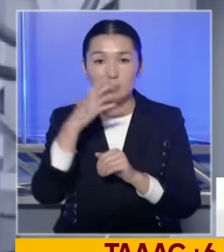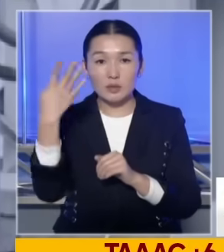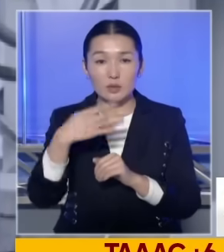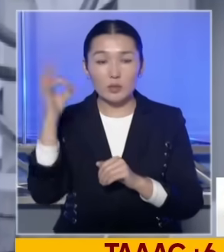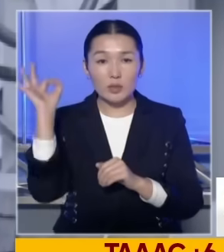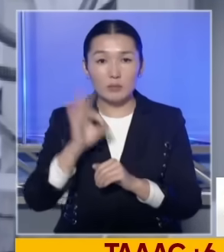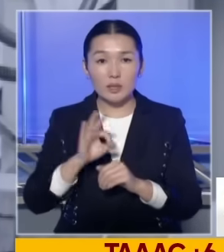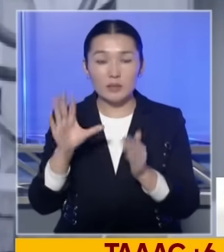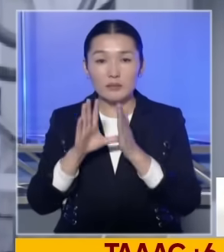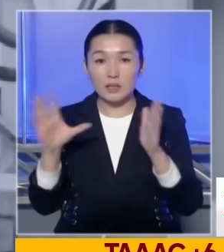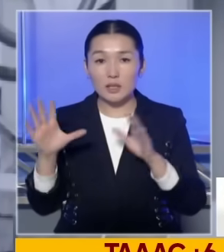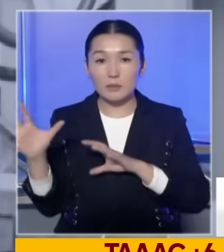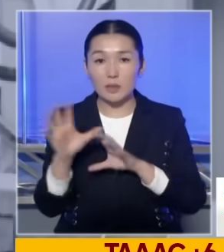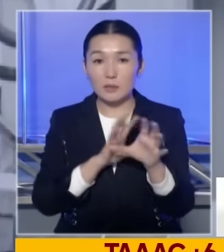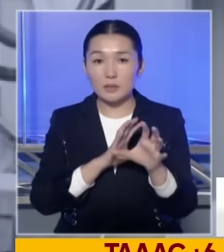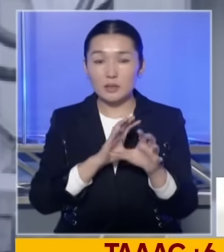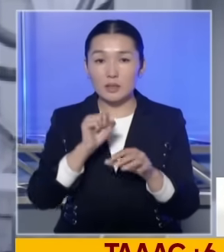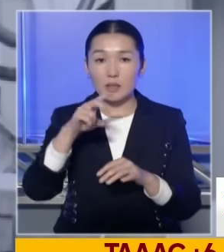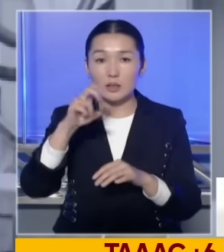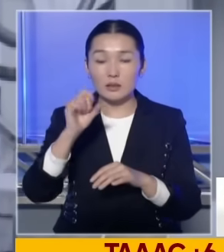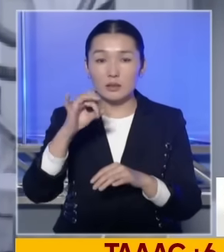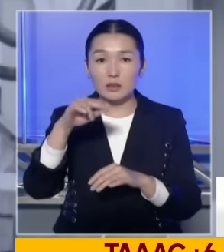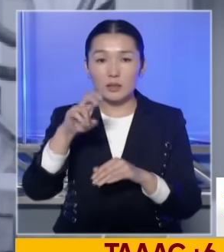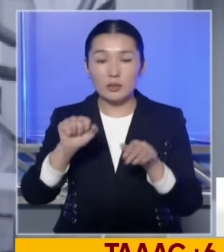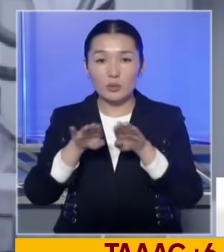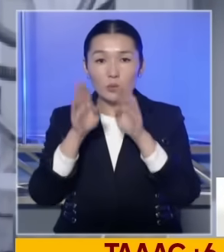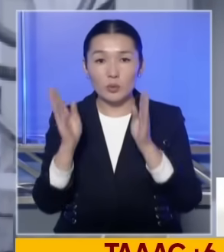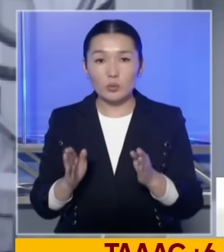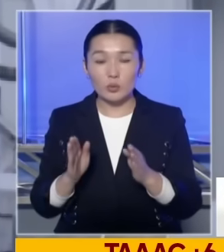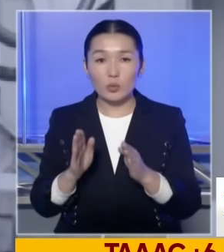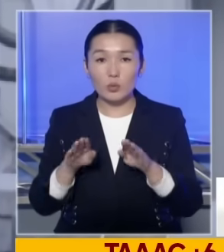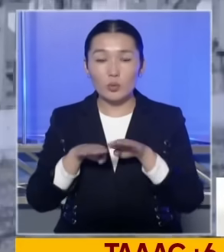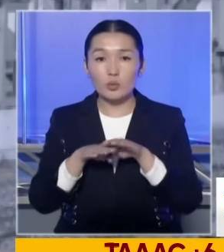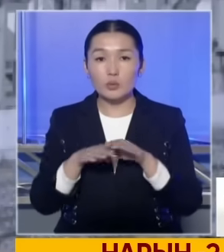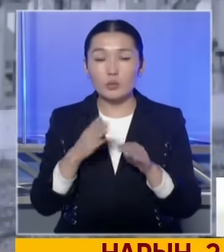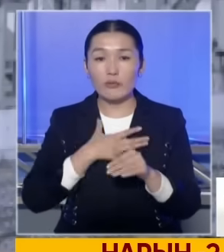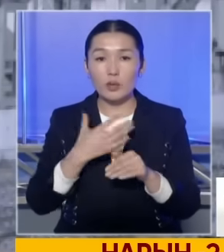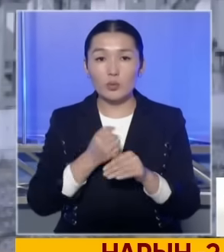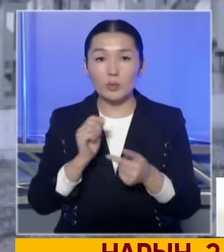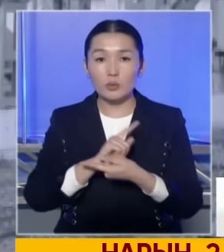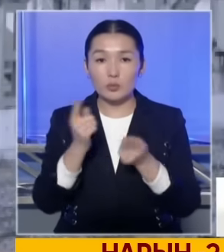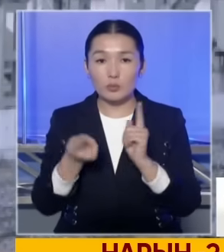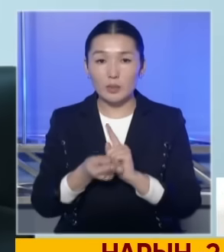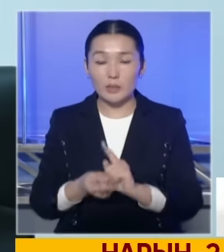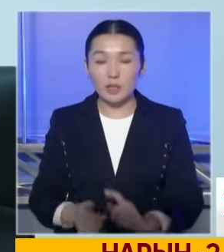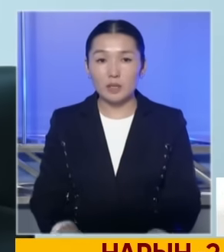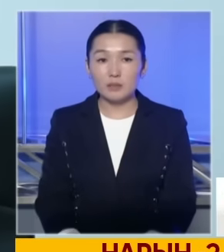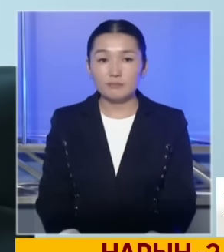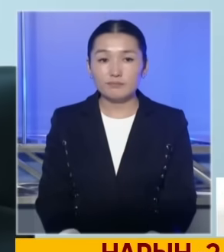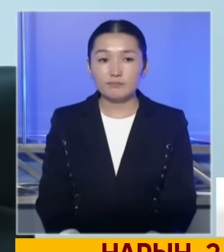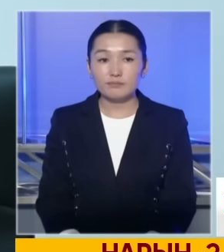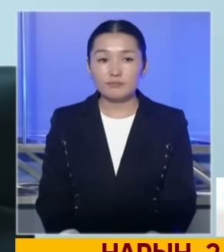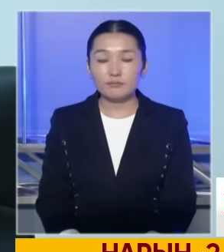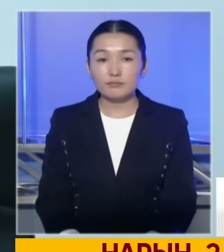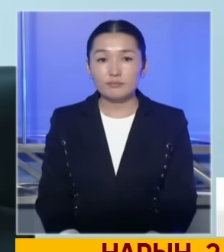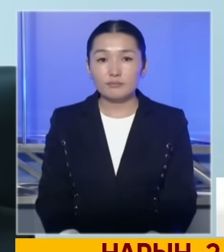40% электр энергия менен камсыздаган Аларча көмөк чордонунда автотрансформатор кубаттуусуна алмаштырылды. Капиталдык